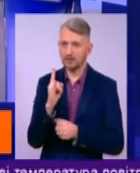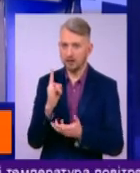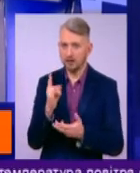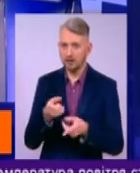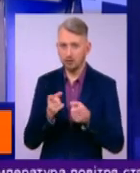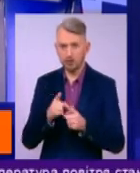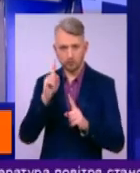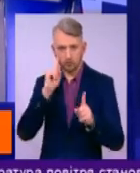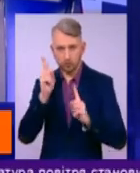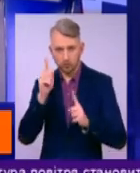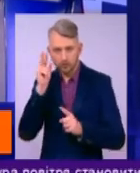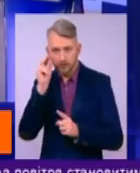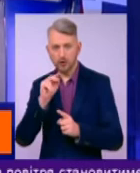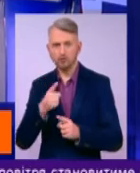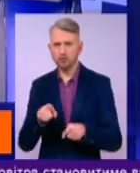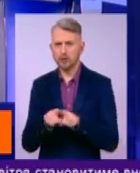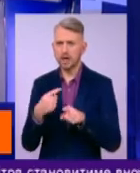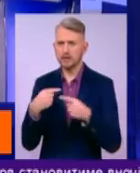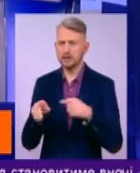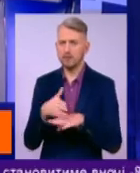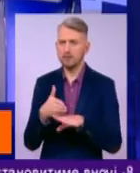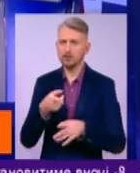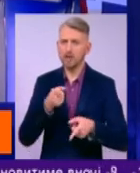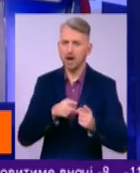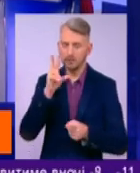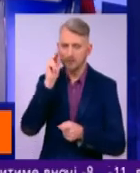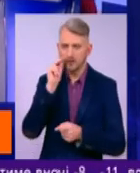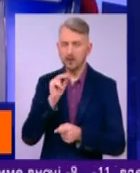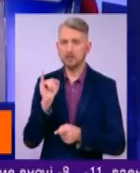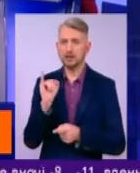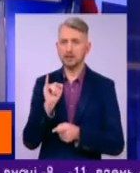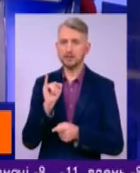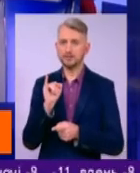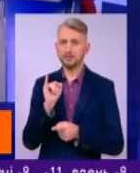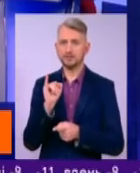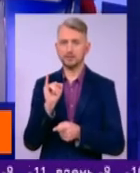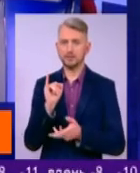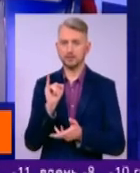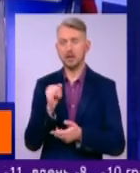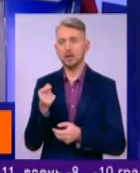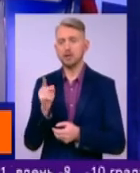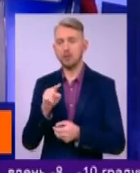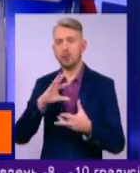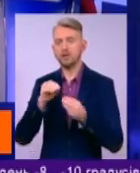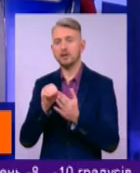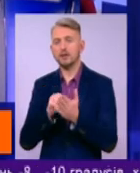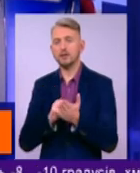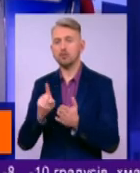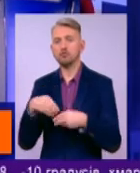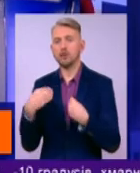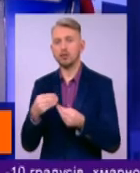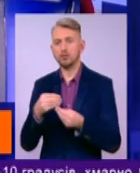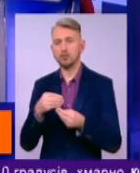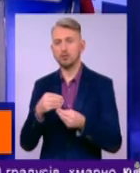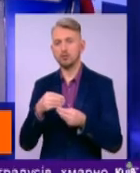справді шокуючі цифри. І чому така різниця між реальними цифрами і тим, тою статистикою, яку дають правоохоронні